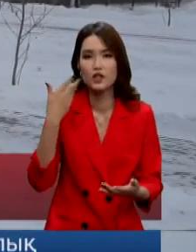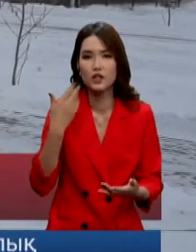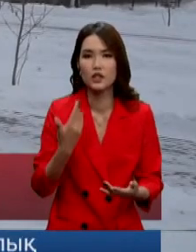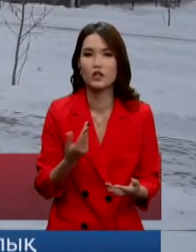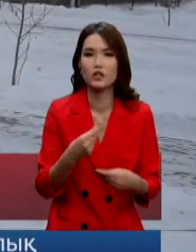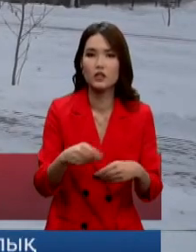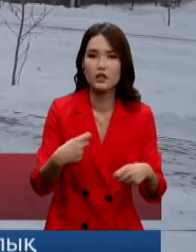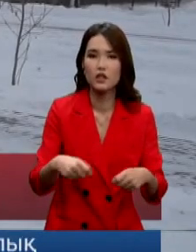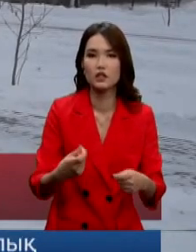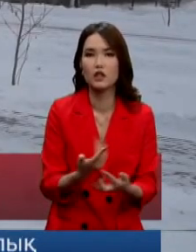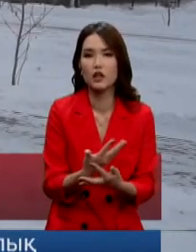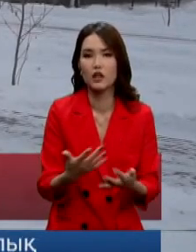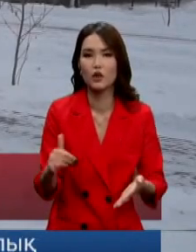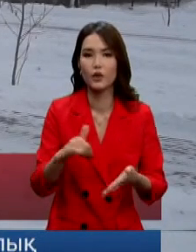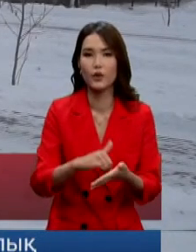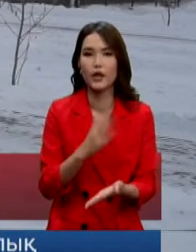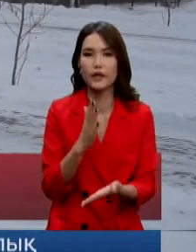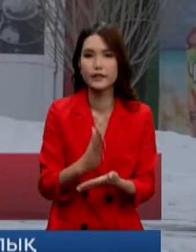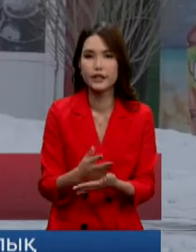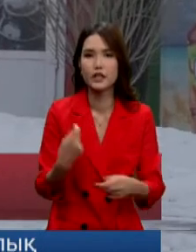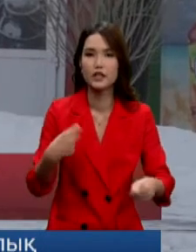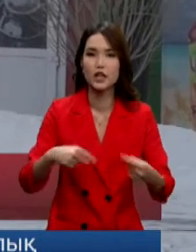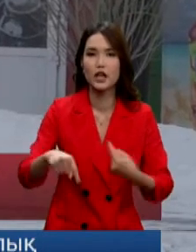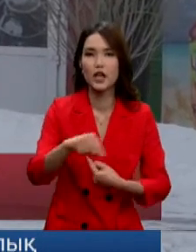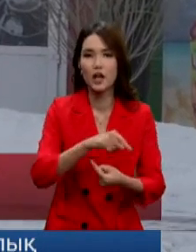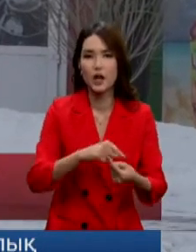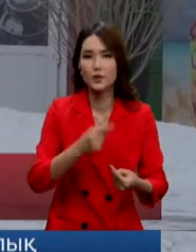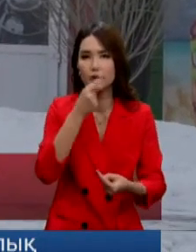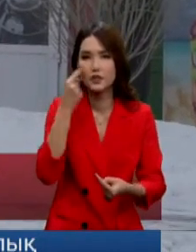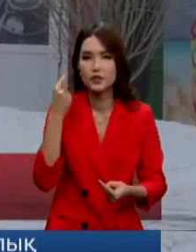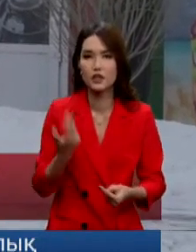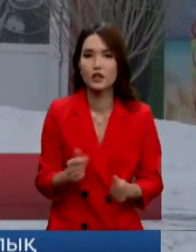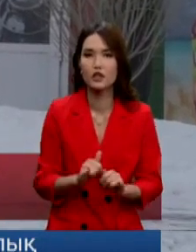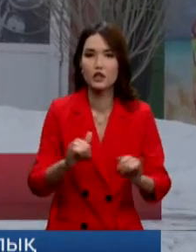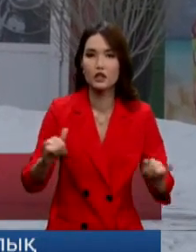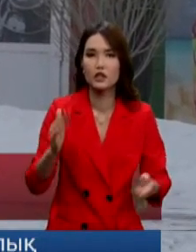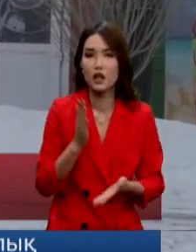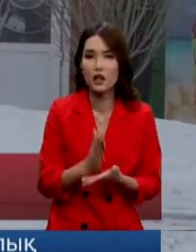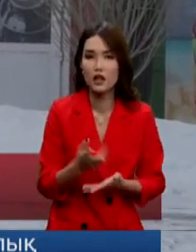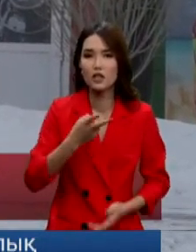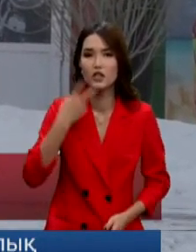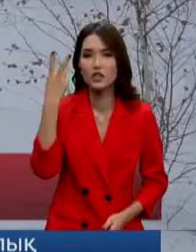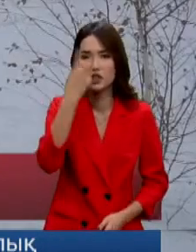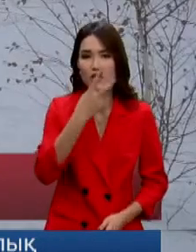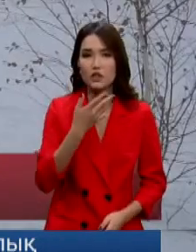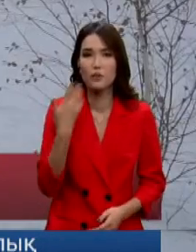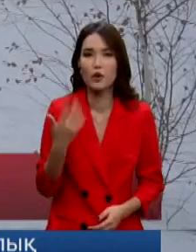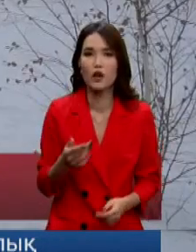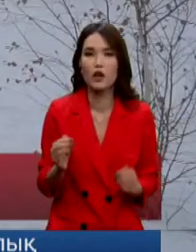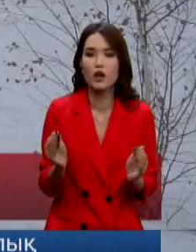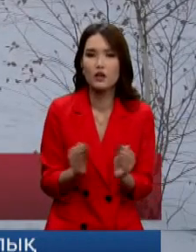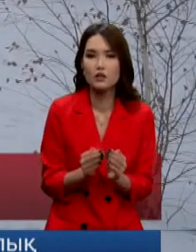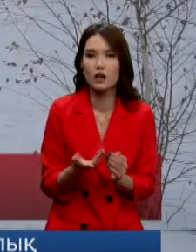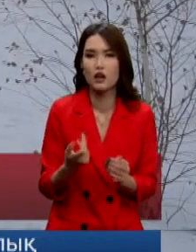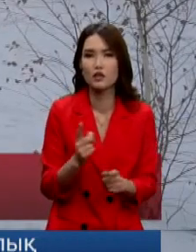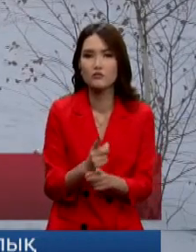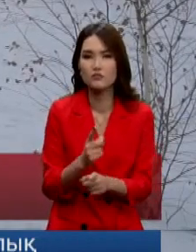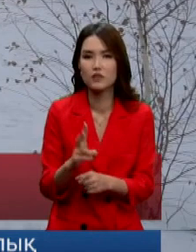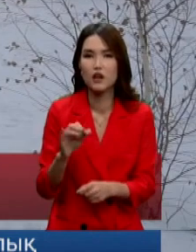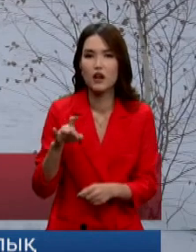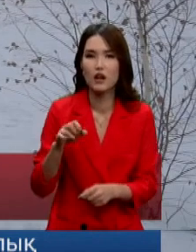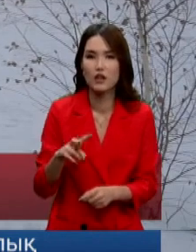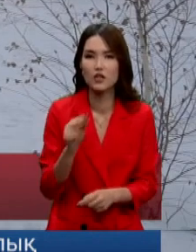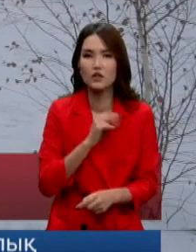сататын дүңгіршіктер орнатқан. Саудасын биыл ғана жандандырған көрінеді. 2 жыл бойы карантиндік шектеулерге орай жұмыс істей